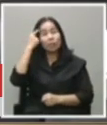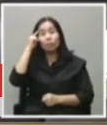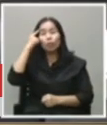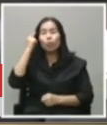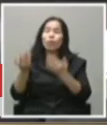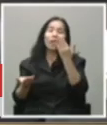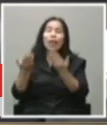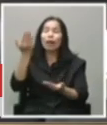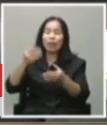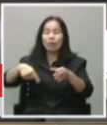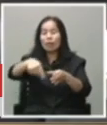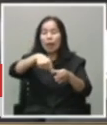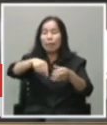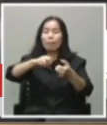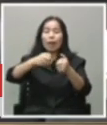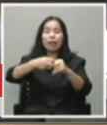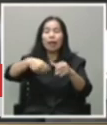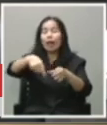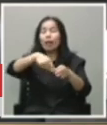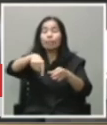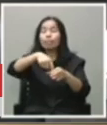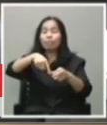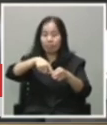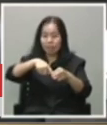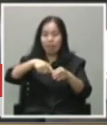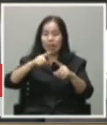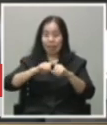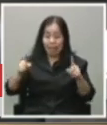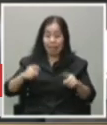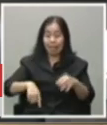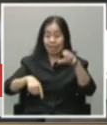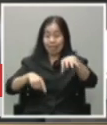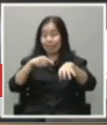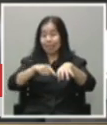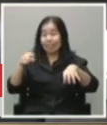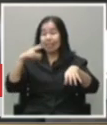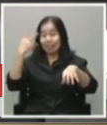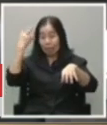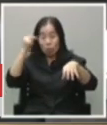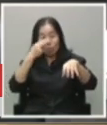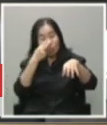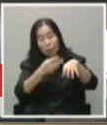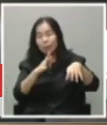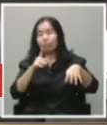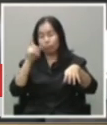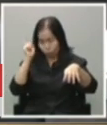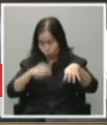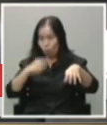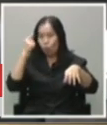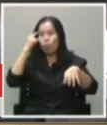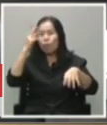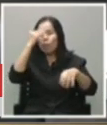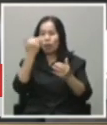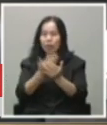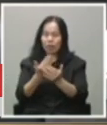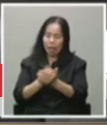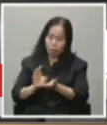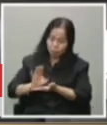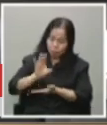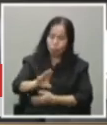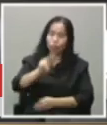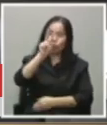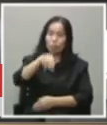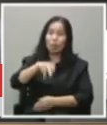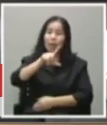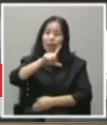ในหน่วยราชการเยอะแยะหลายหน่วยงานแต่หน่วยงานนี้ท่านไม่รู้ไม่ได้เพราะเงินงบประมาณ 2,000 กว่าล้านที่มาจาก